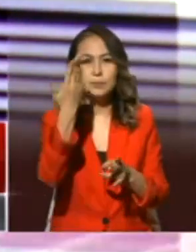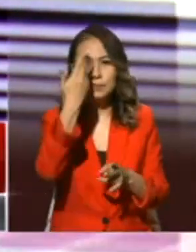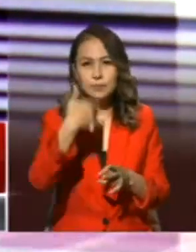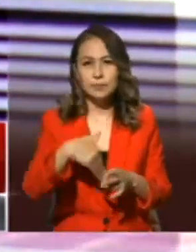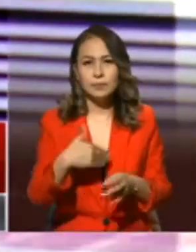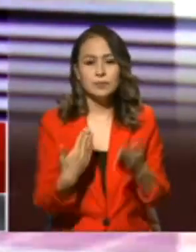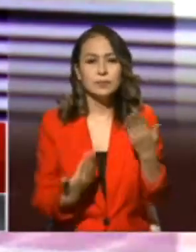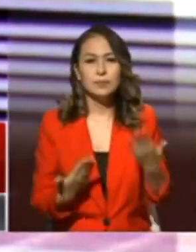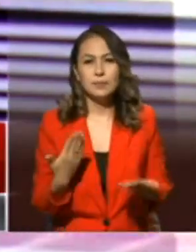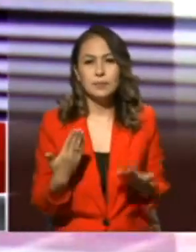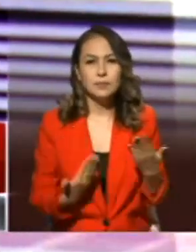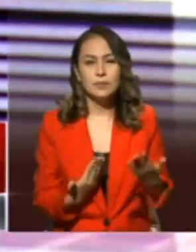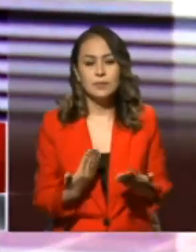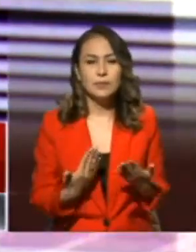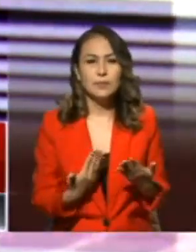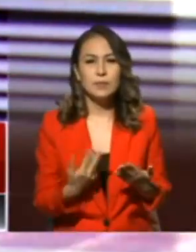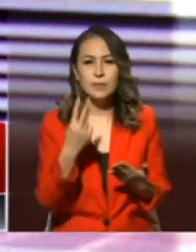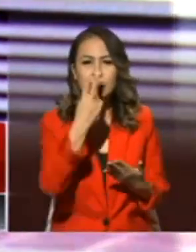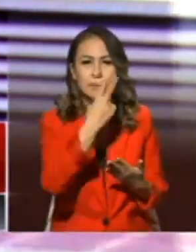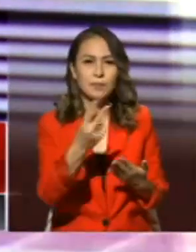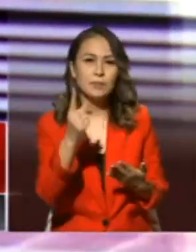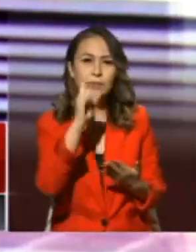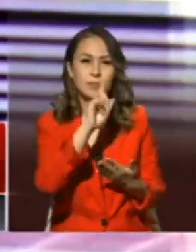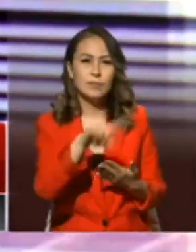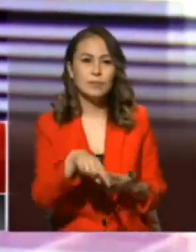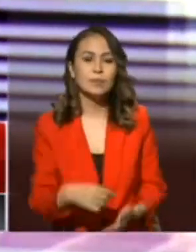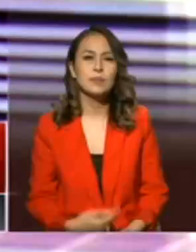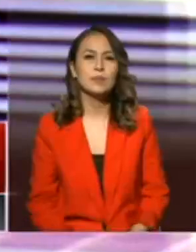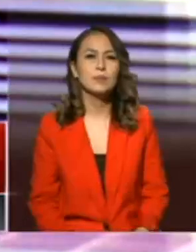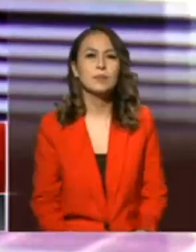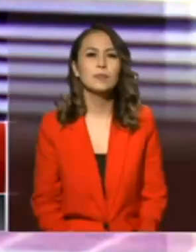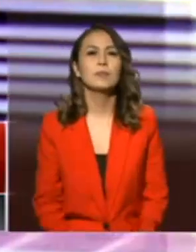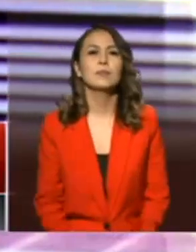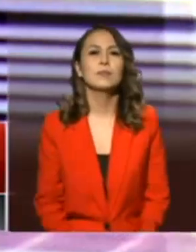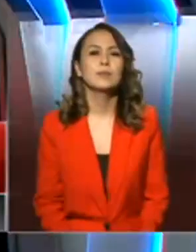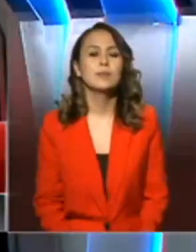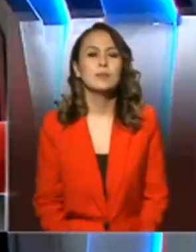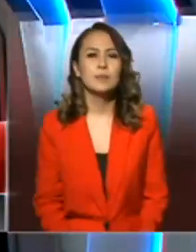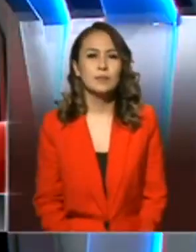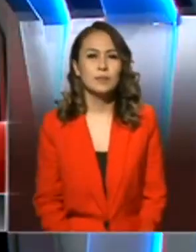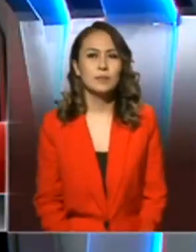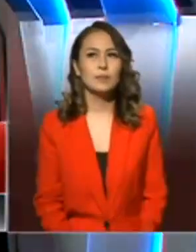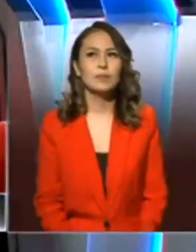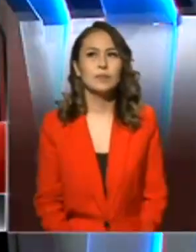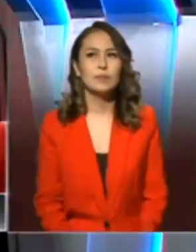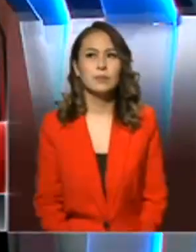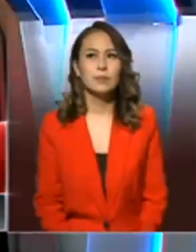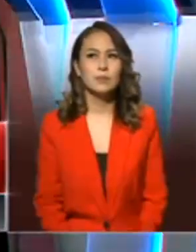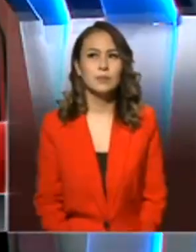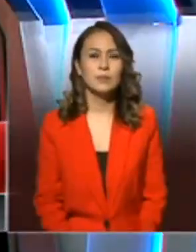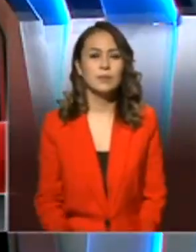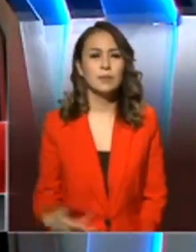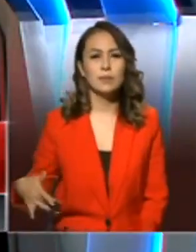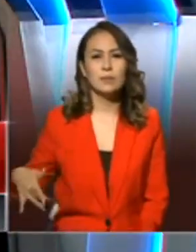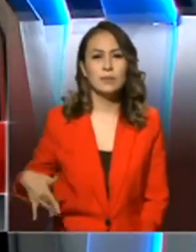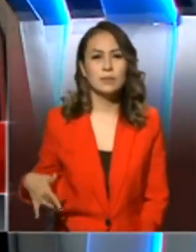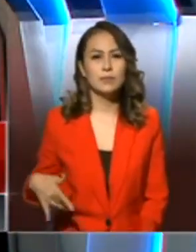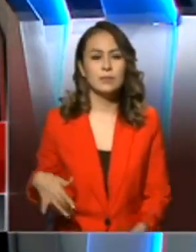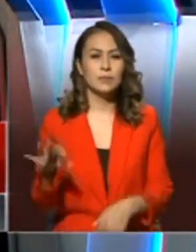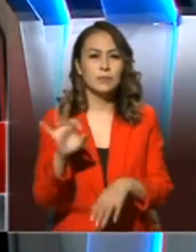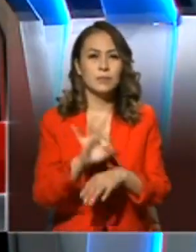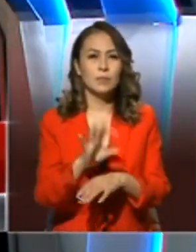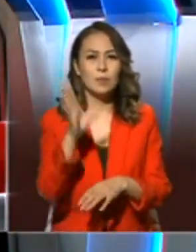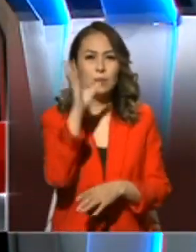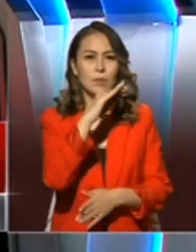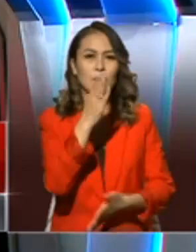олар мәйіттік донорға қарастырылмайды. Туыстықта оның кішкене бір қиыншылықтар бар да, себебі ол бір бүйрегін бергеннен кейін ол да бәрібір мүгедек болып